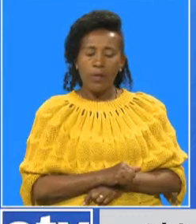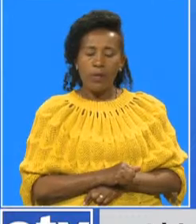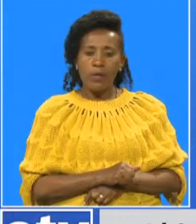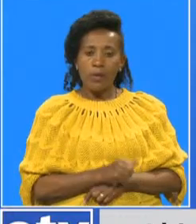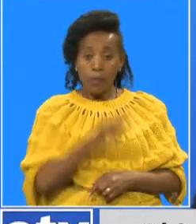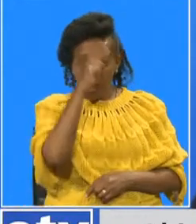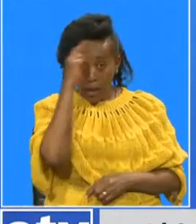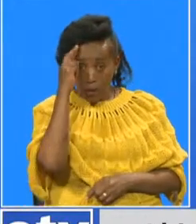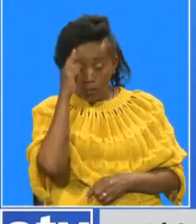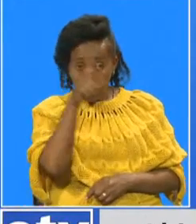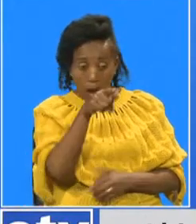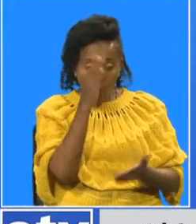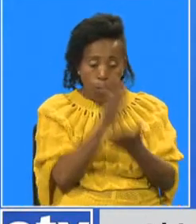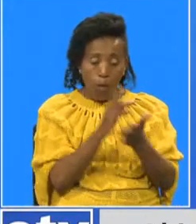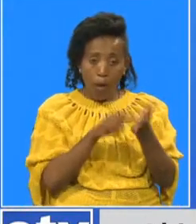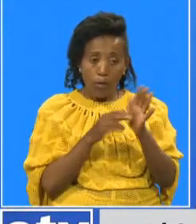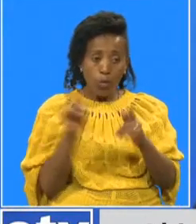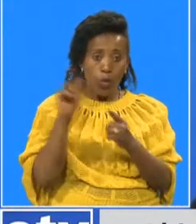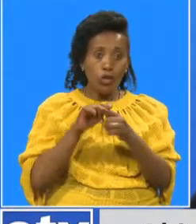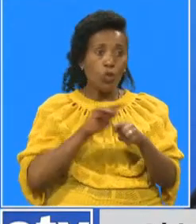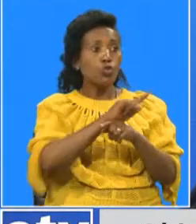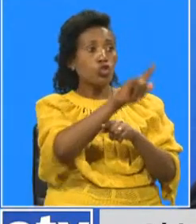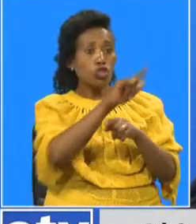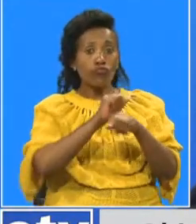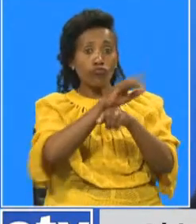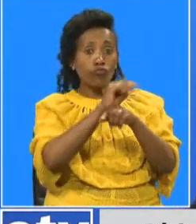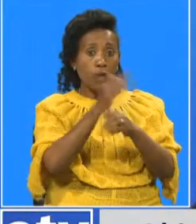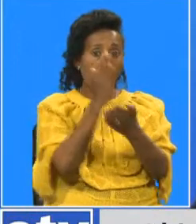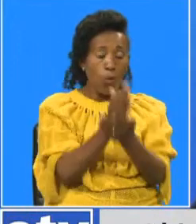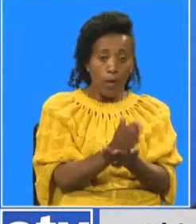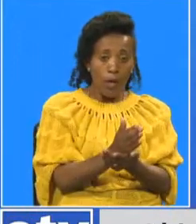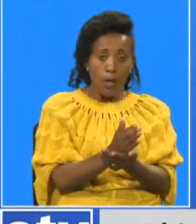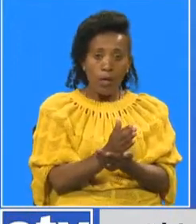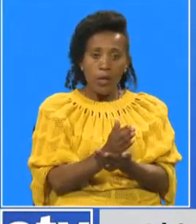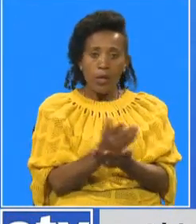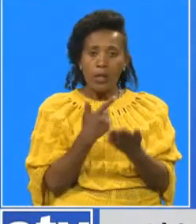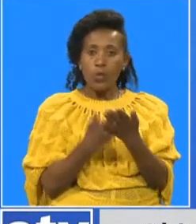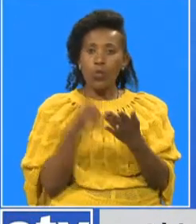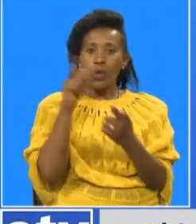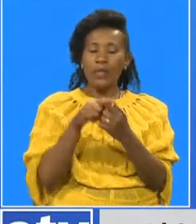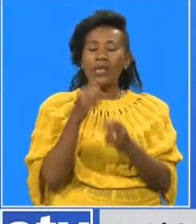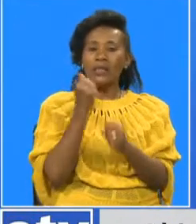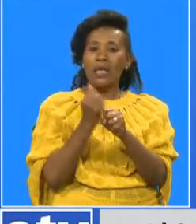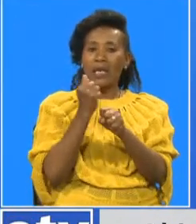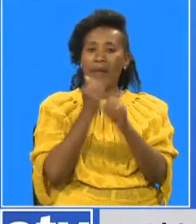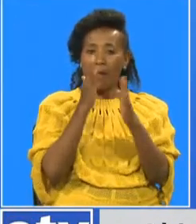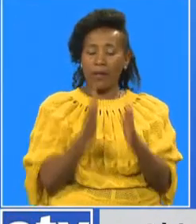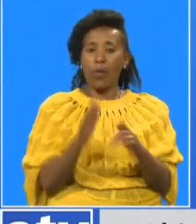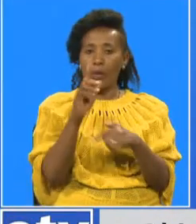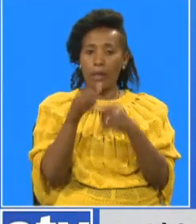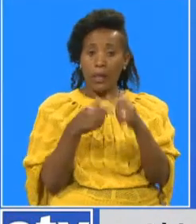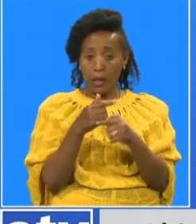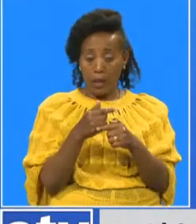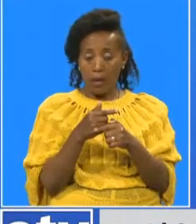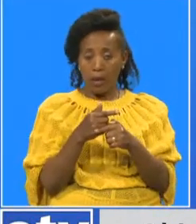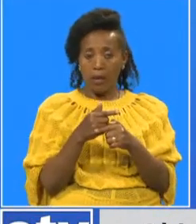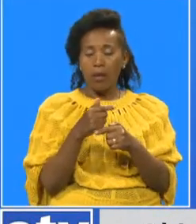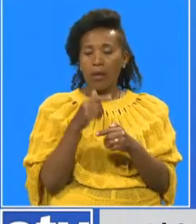ምክንያቱም ያንኛው ቆመ ማለት ወደ ውጭ ኤክስፖርት የሚያደርገውን ነገር እንዳቆመ ዳሜጁ ወደ ሰራተኛ ይሄዳል ያው የሚቀር ነገር